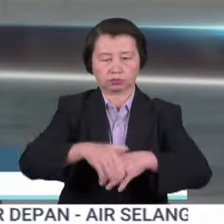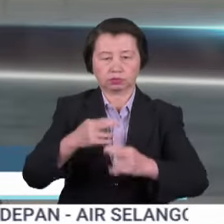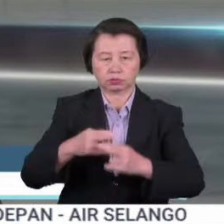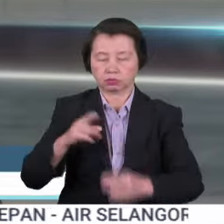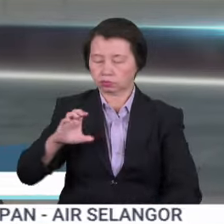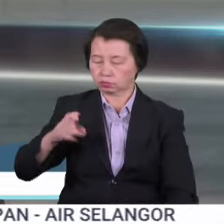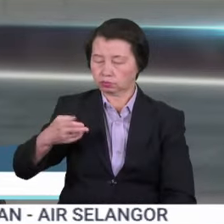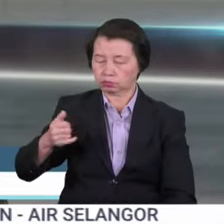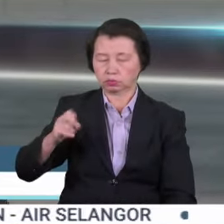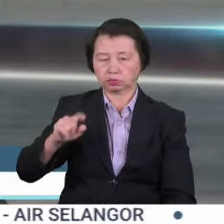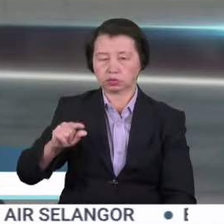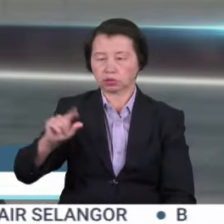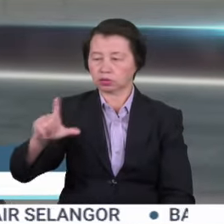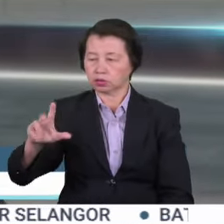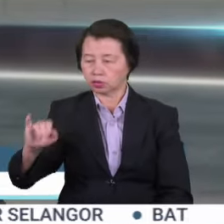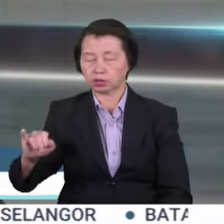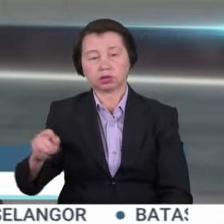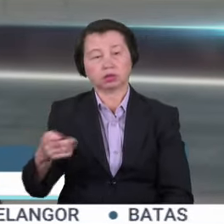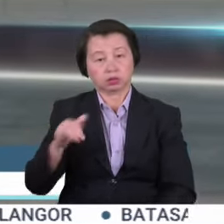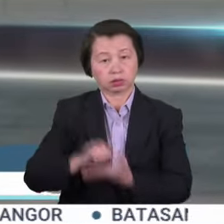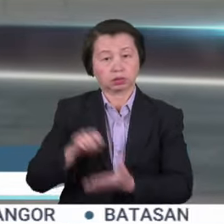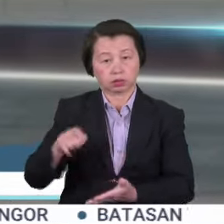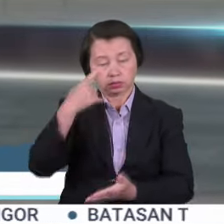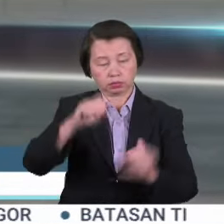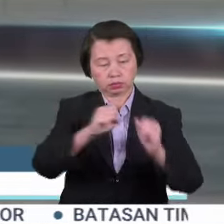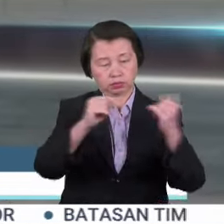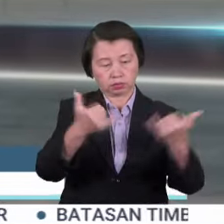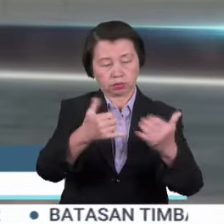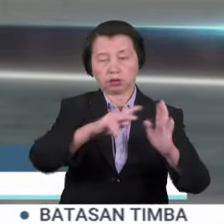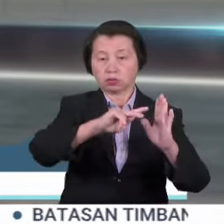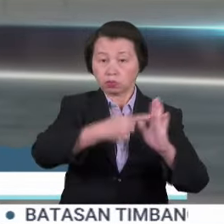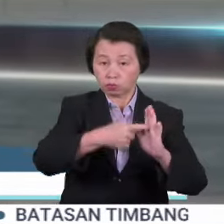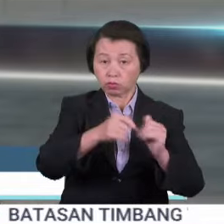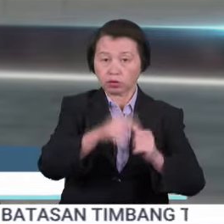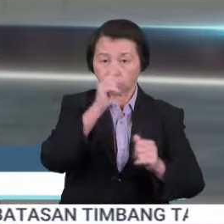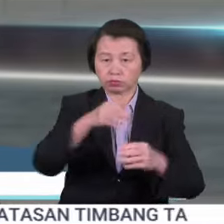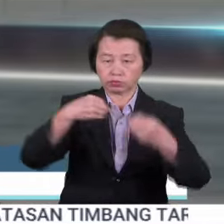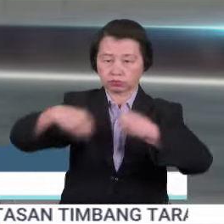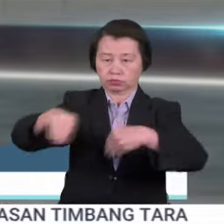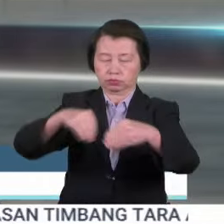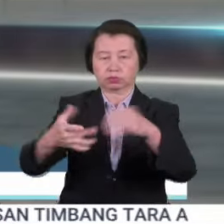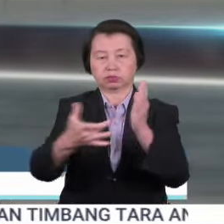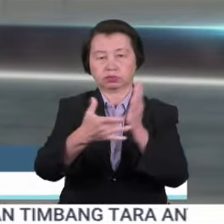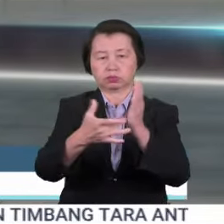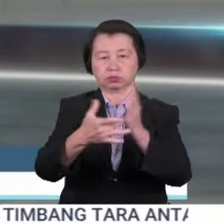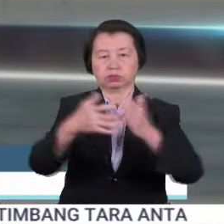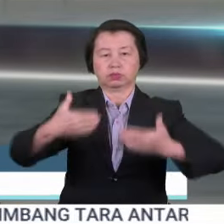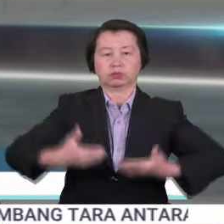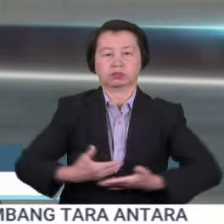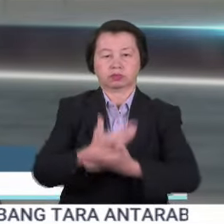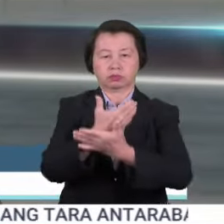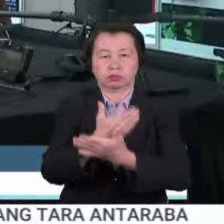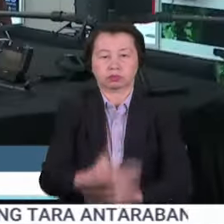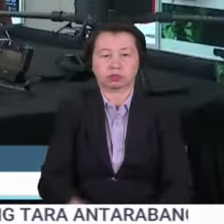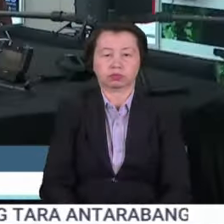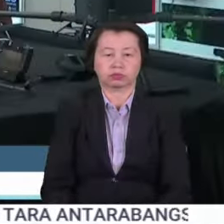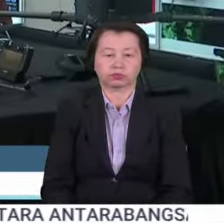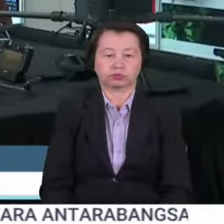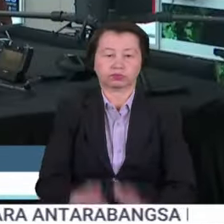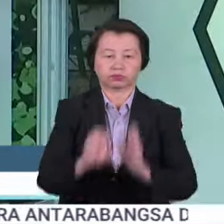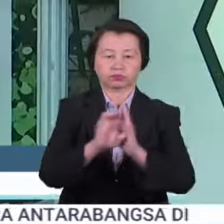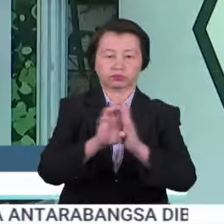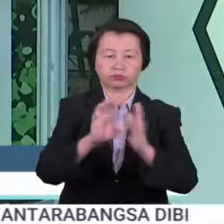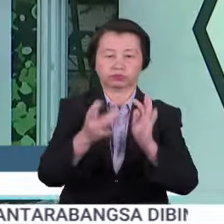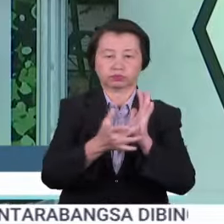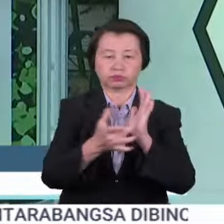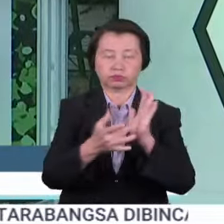Chang Lih Kang berkata, ia platform bagi syarikat pemula untuk memasarkan teknologi terkini. Antara